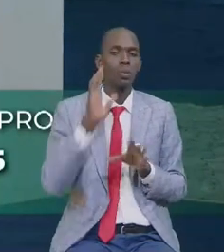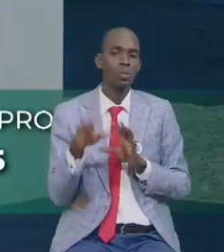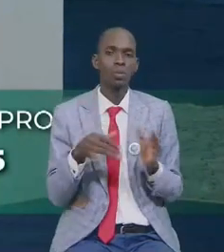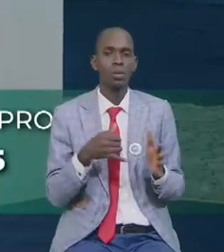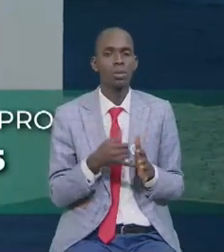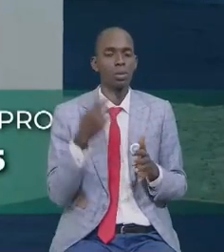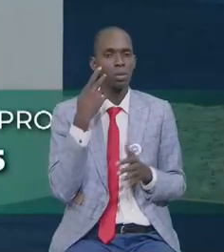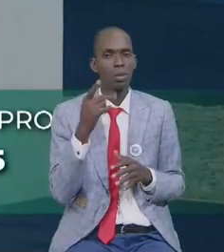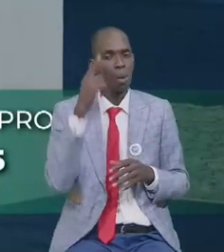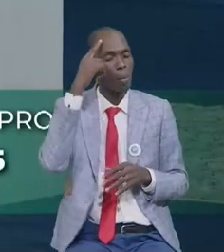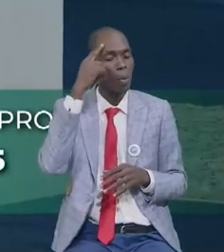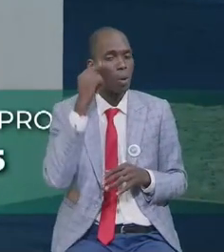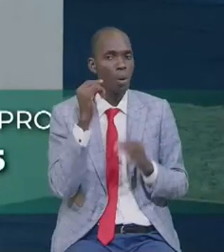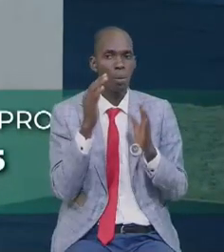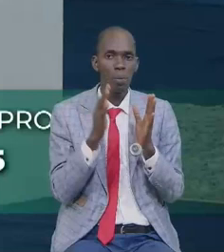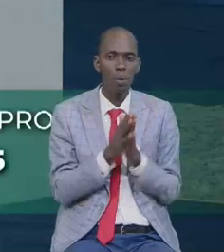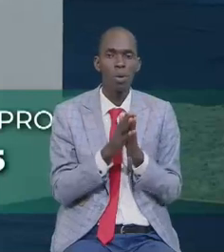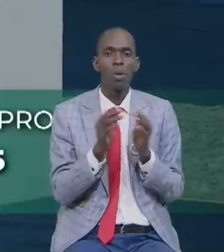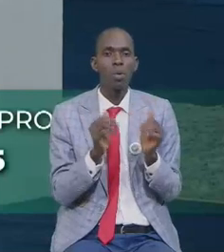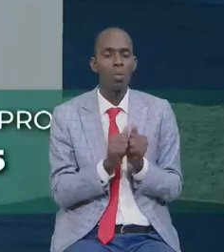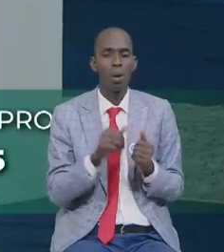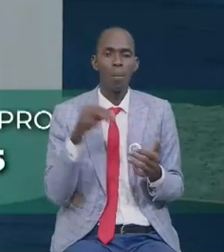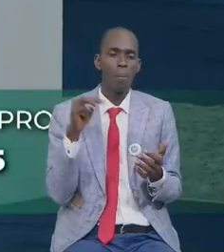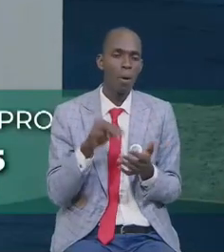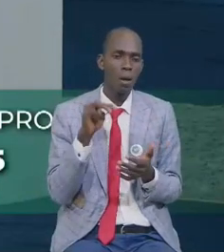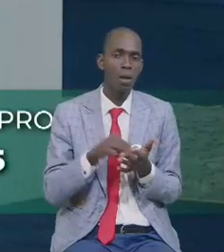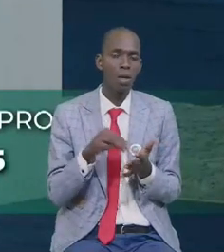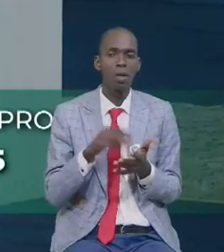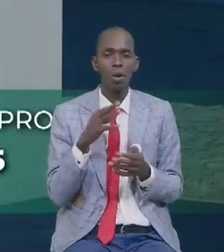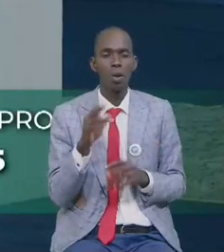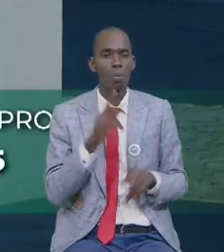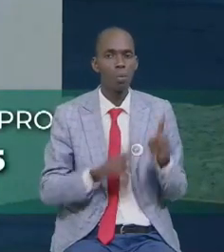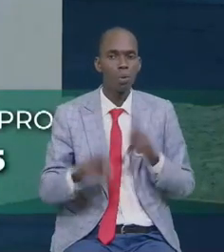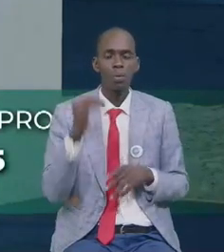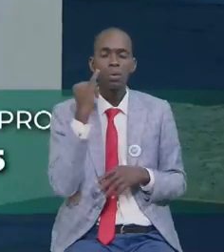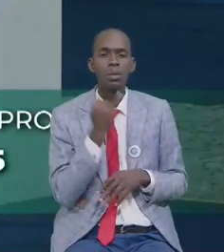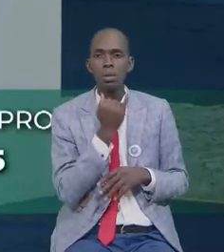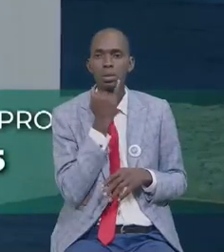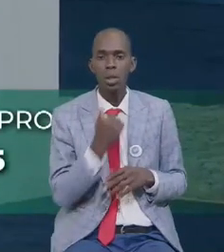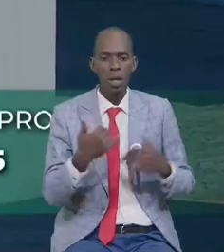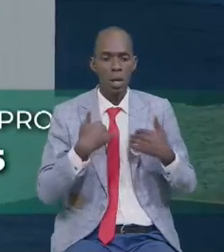Moïse a prié avec des millions de personnes, avec les Israélites.